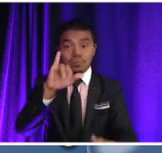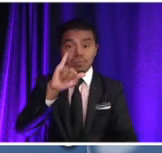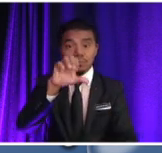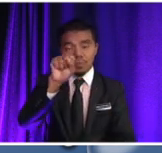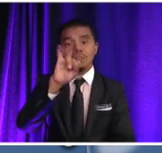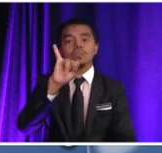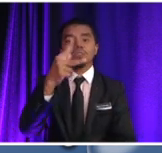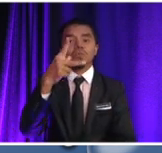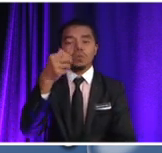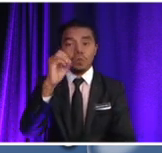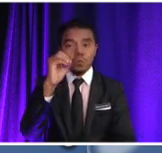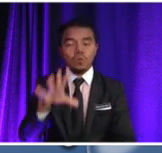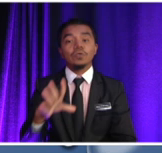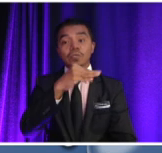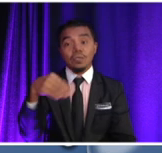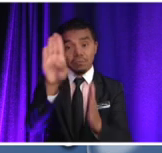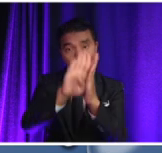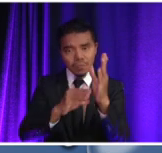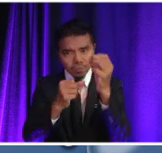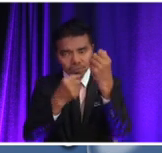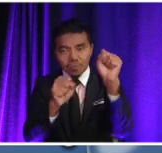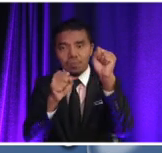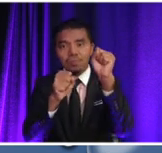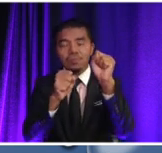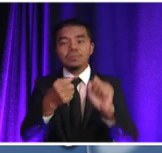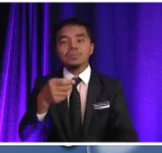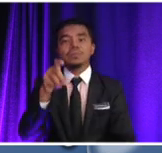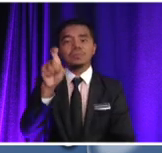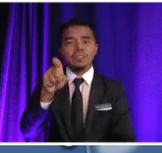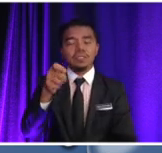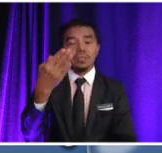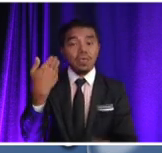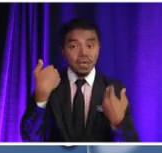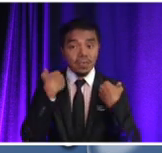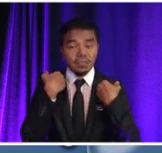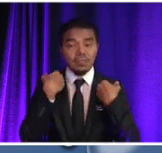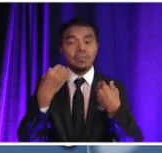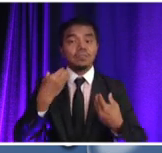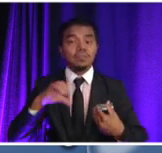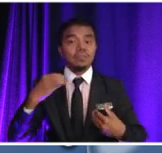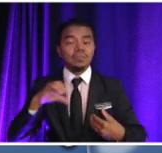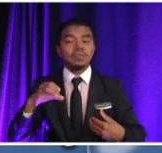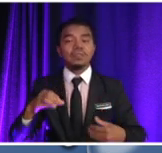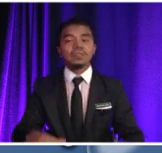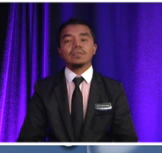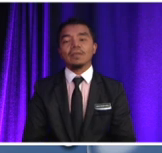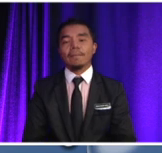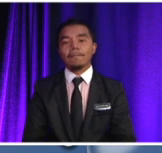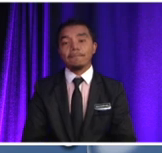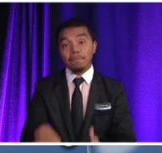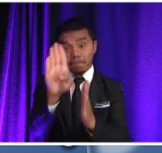bersedia Oke dia juga perlu mempunyai ciri-ciri kepribadian seorang Usahawan contohnya boleh